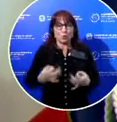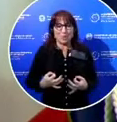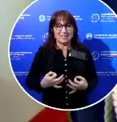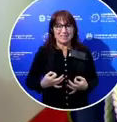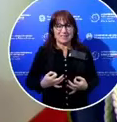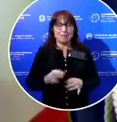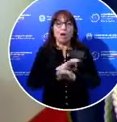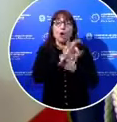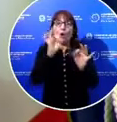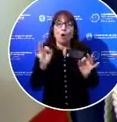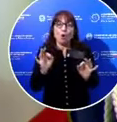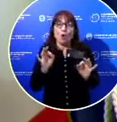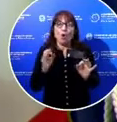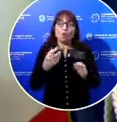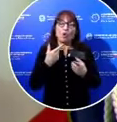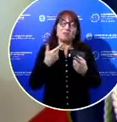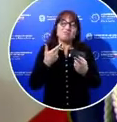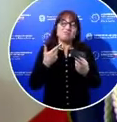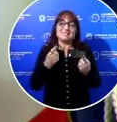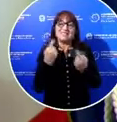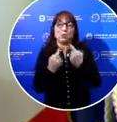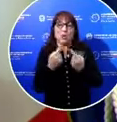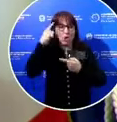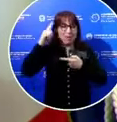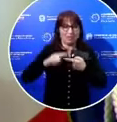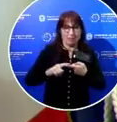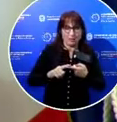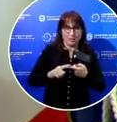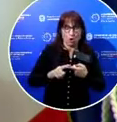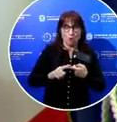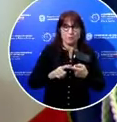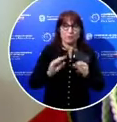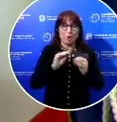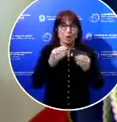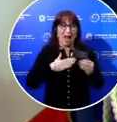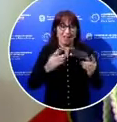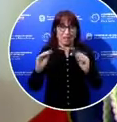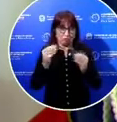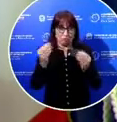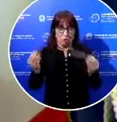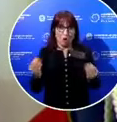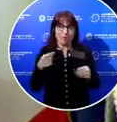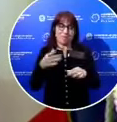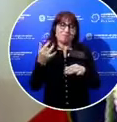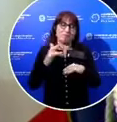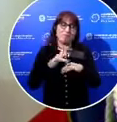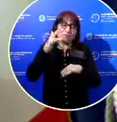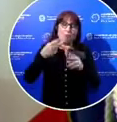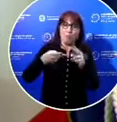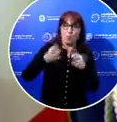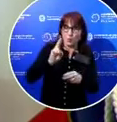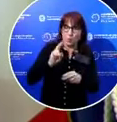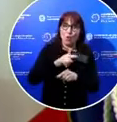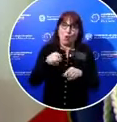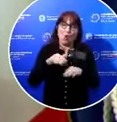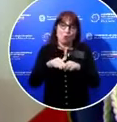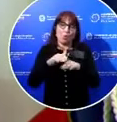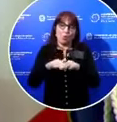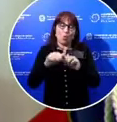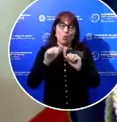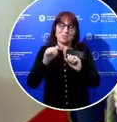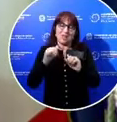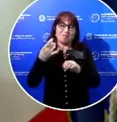può scaturire da uno stato di depressione. Gli adolescenti sono i più vulnerabili agli effetti provocati dall'uso delle sostanze